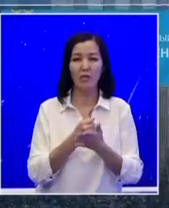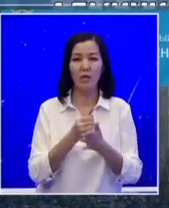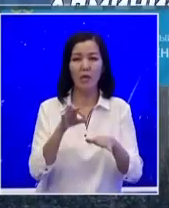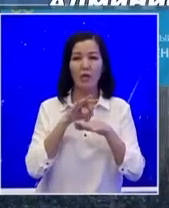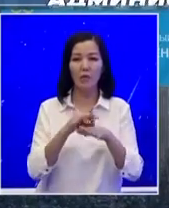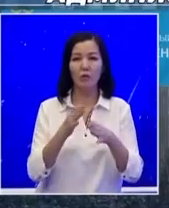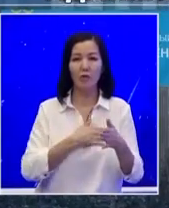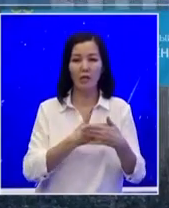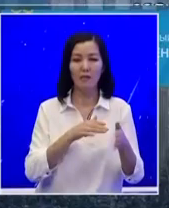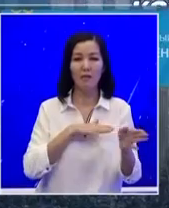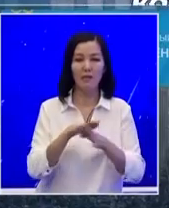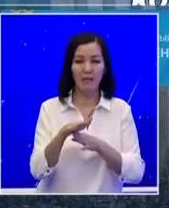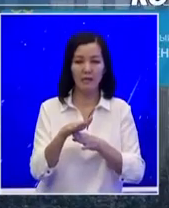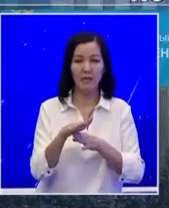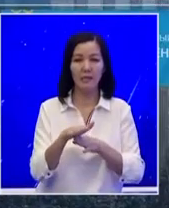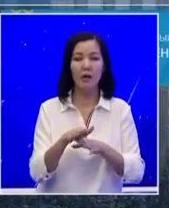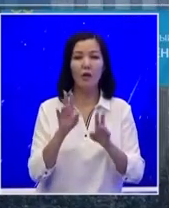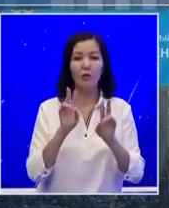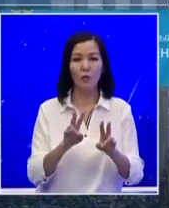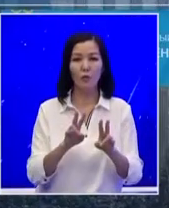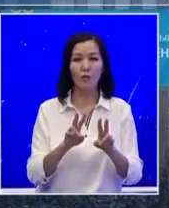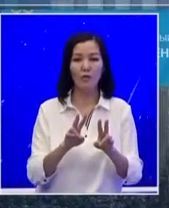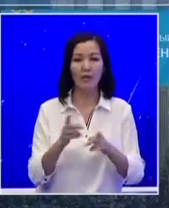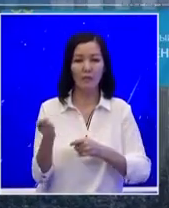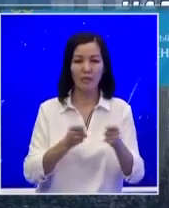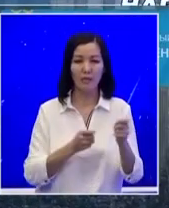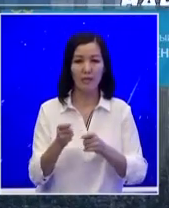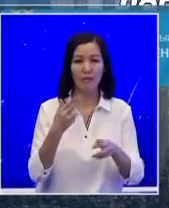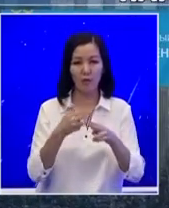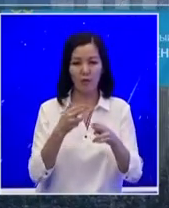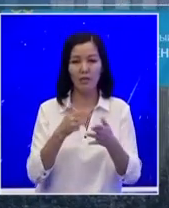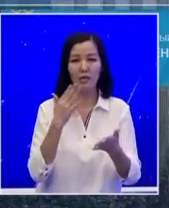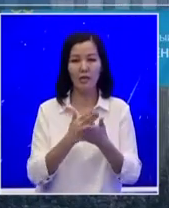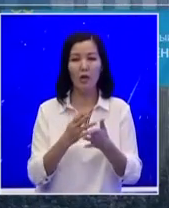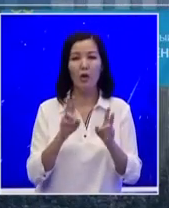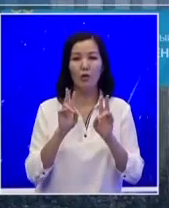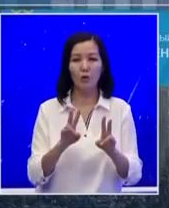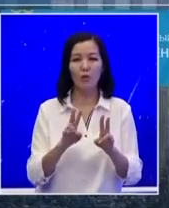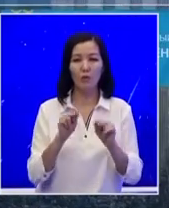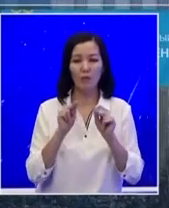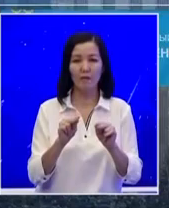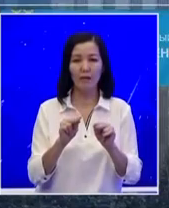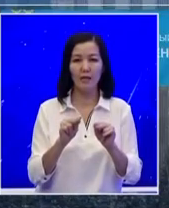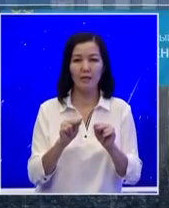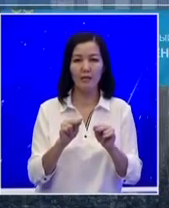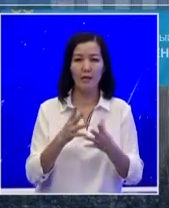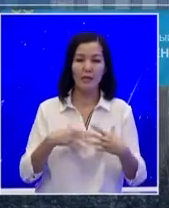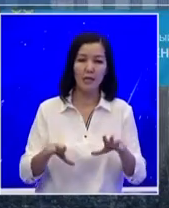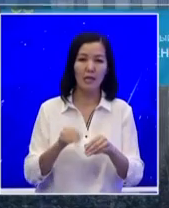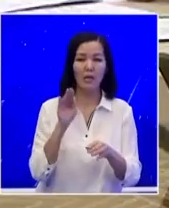их активная реализация. Хотя не обходится без административных промахов, которые вызывают справедливые нарекания